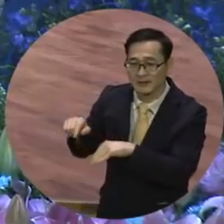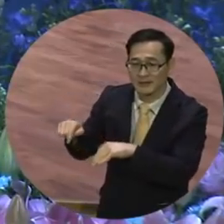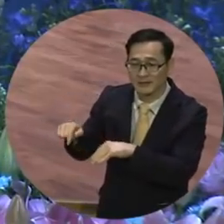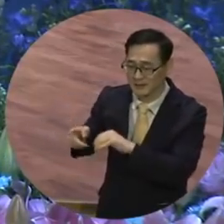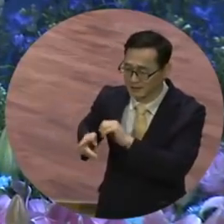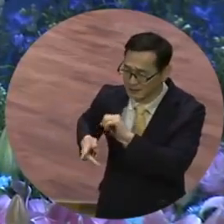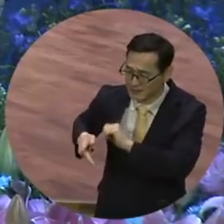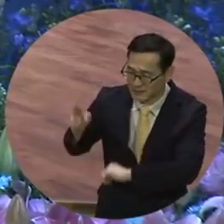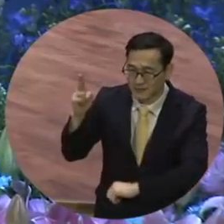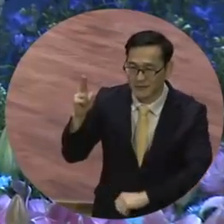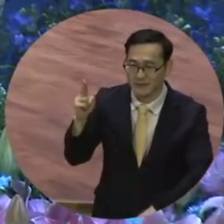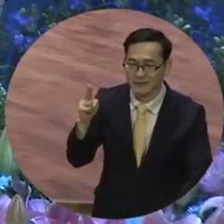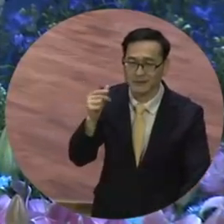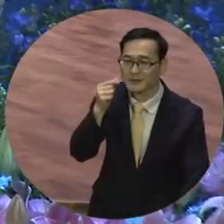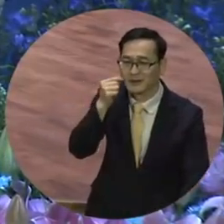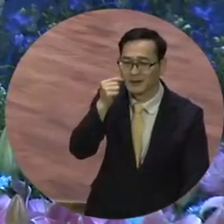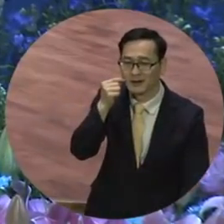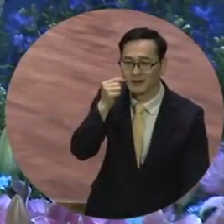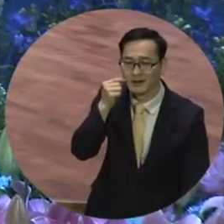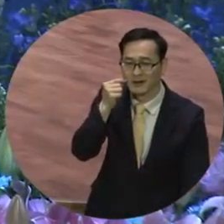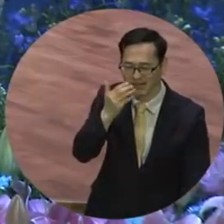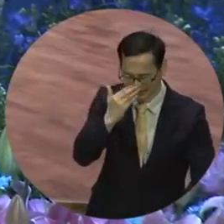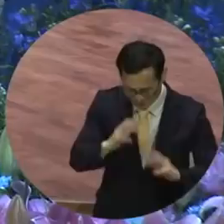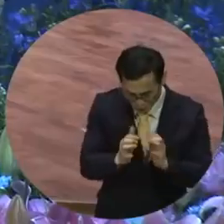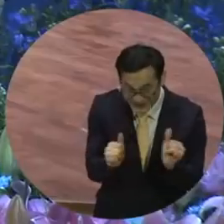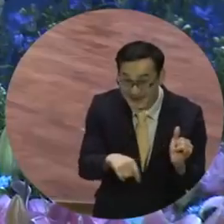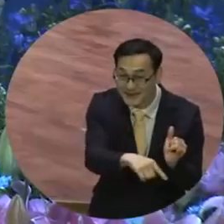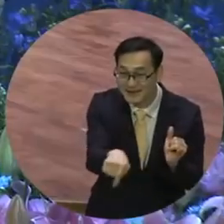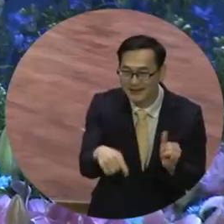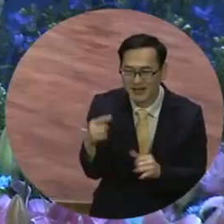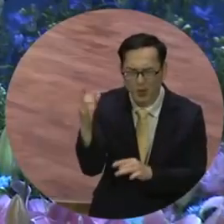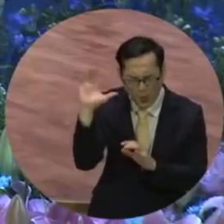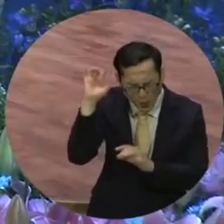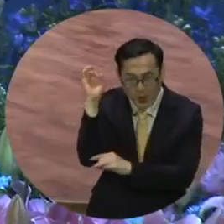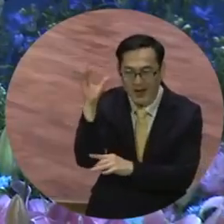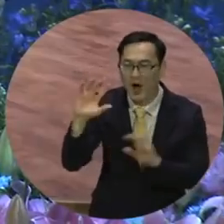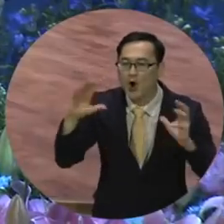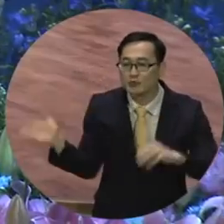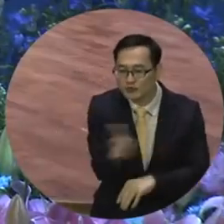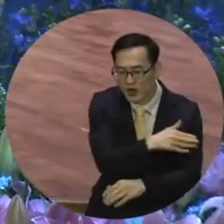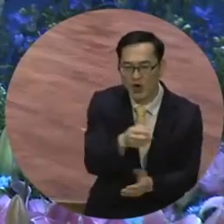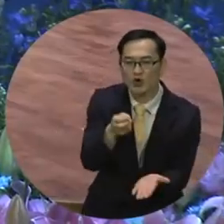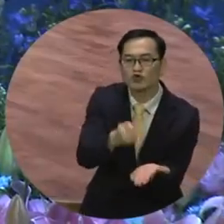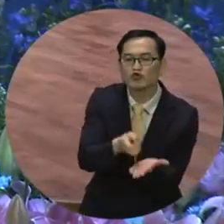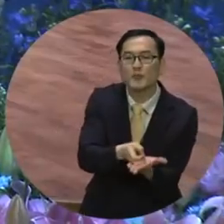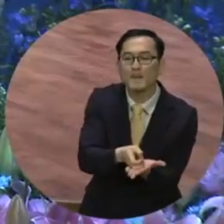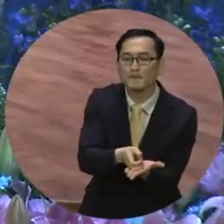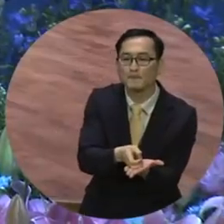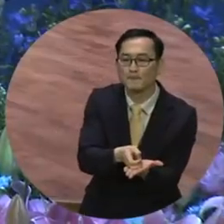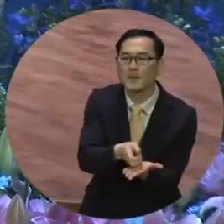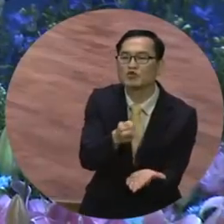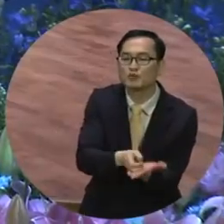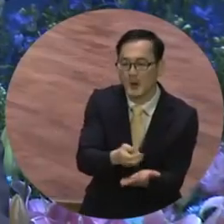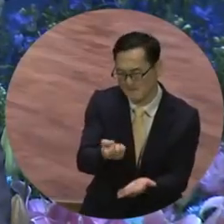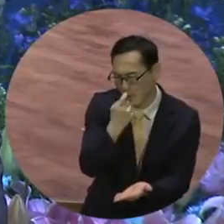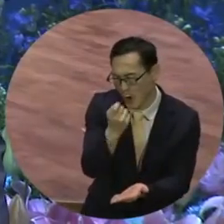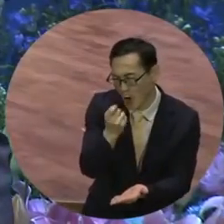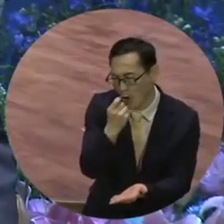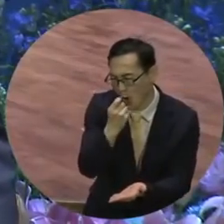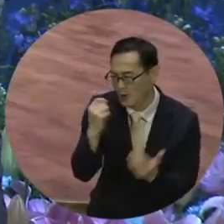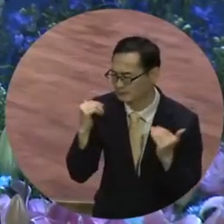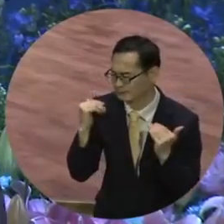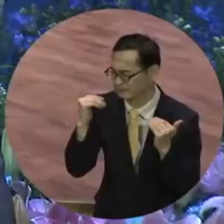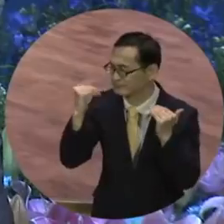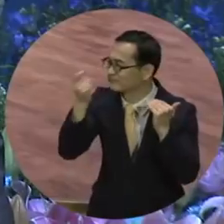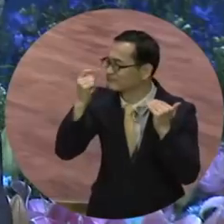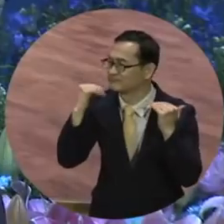왜냐하면 이 유대교 출신들은요 어려서부터 율법을 배웠어요. 어려서부터 율법 교육을 받았기